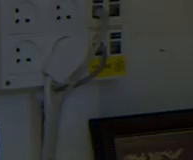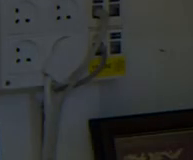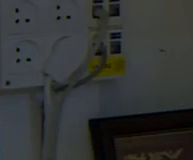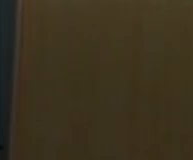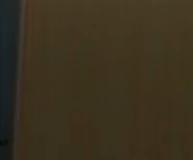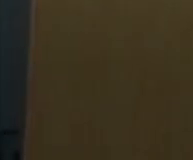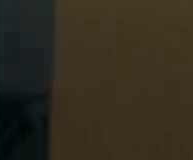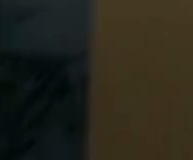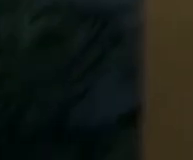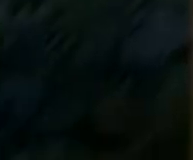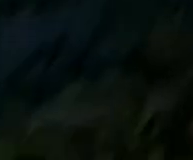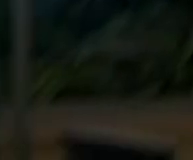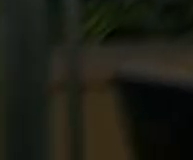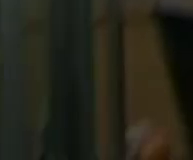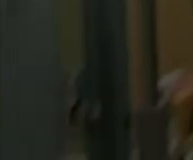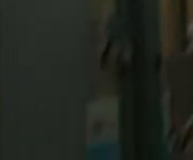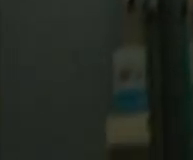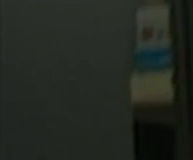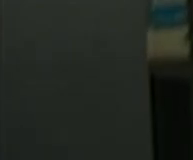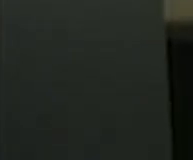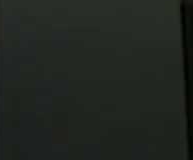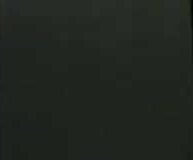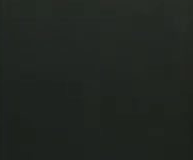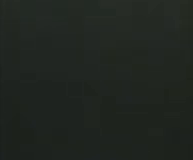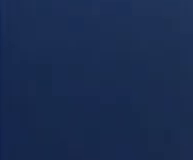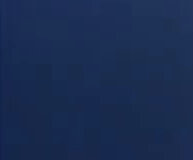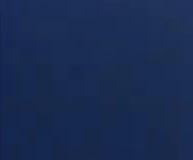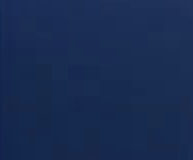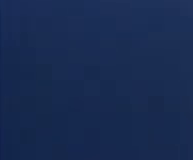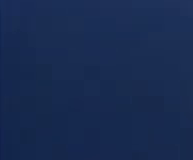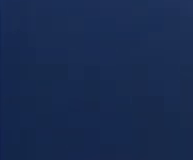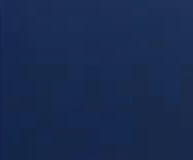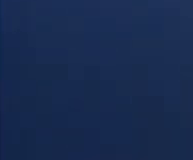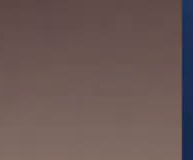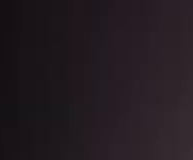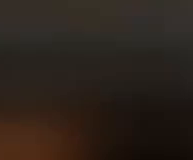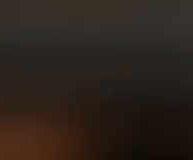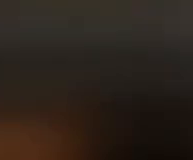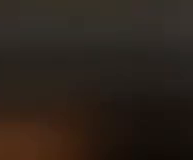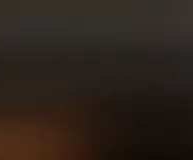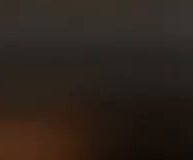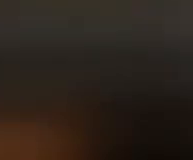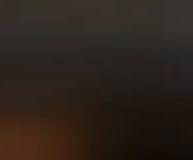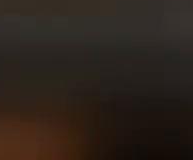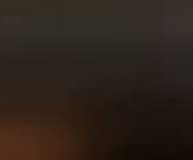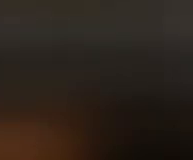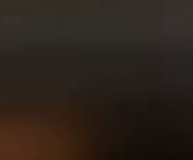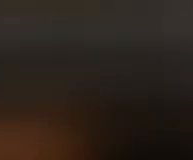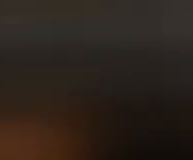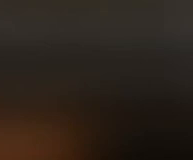באמצעות מיזוגי בנקים. איך ישפיע הסכם המיזוג שנפסל היום על החשבונות של כולנו? הוא